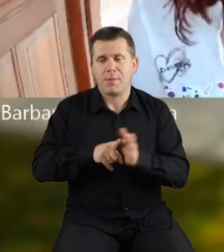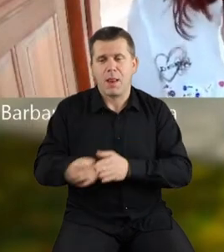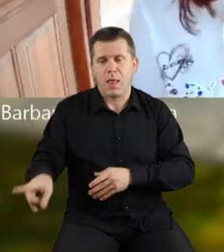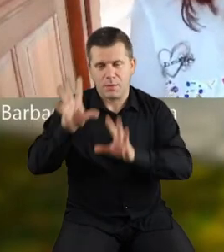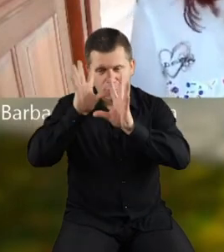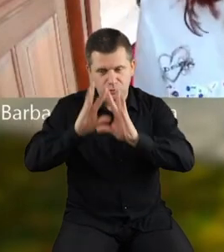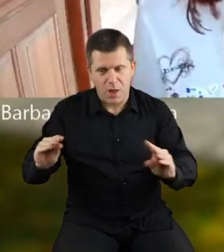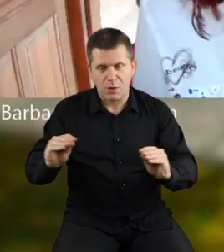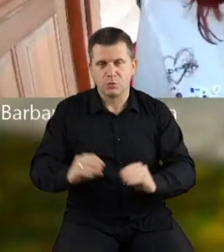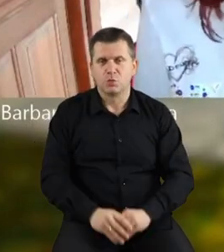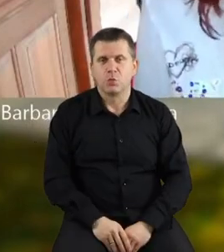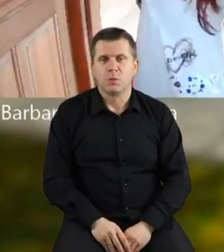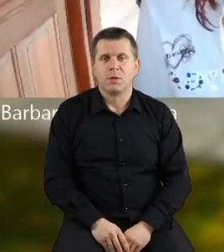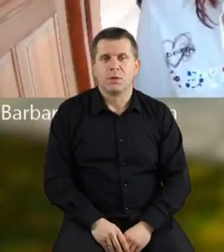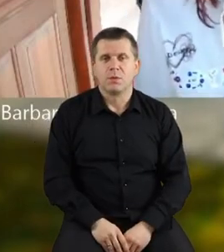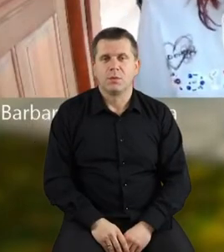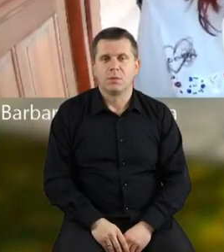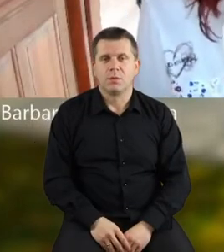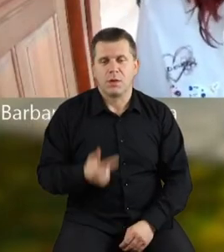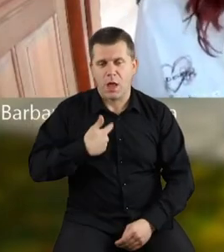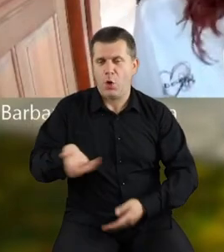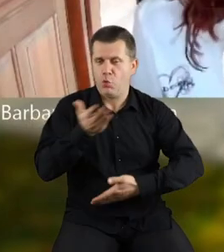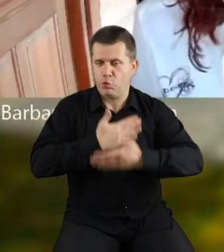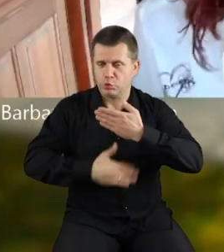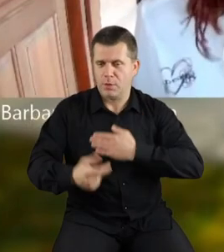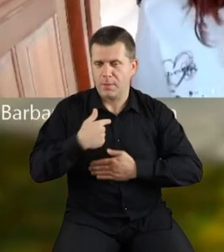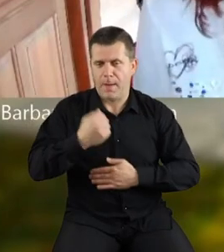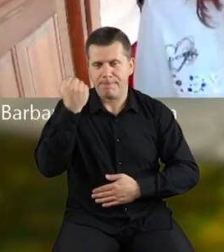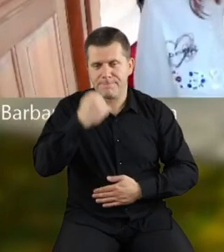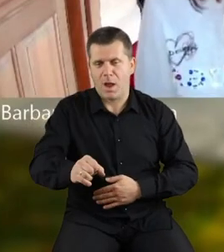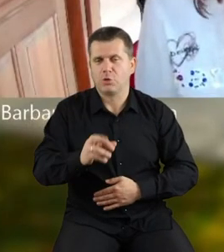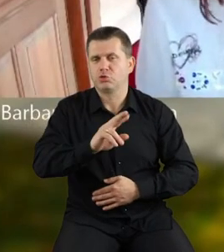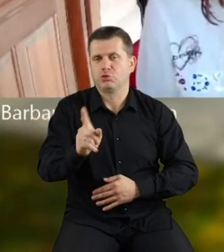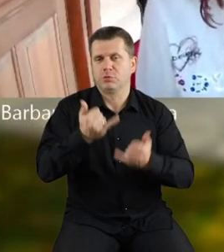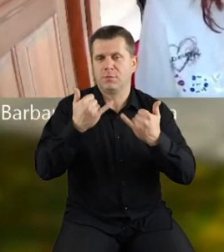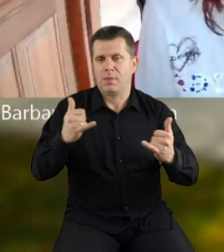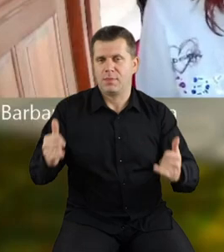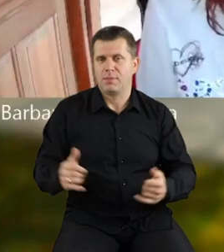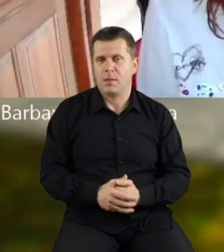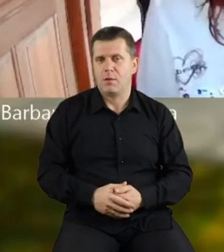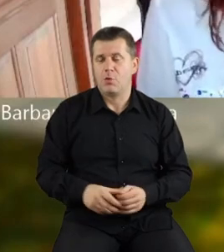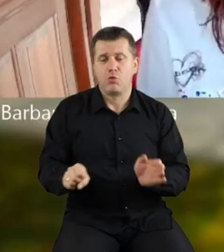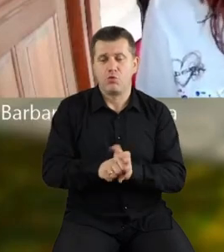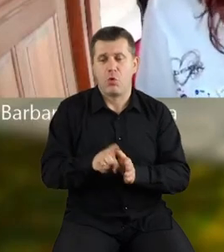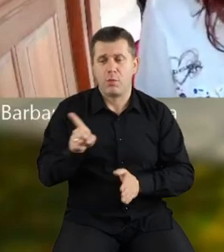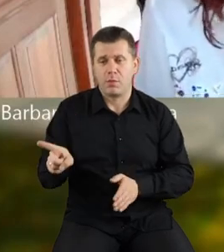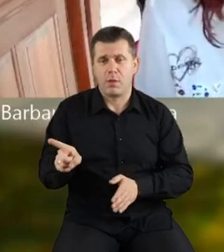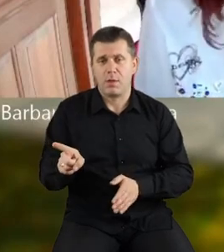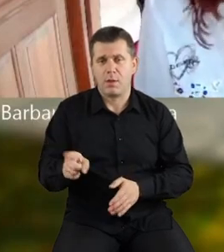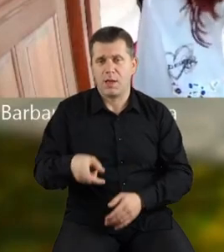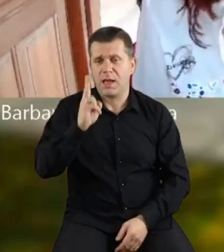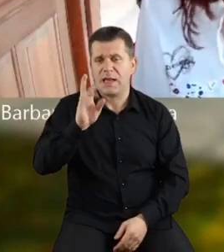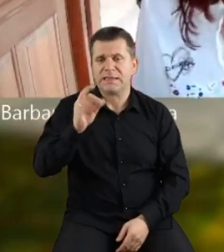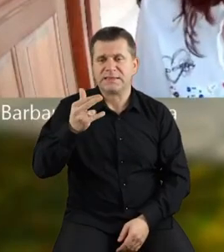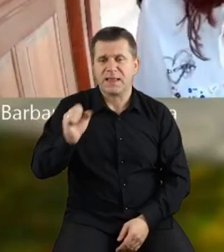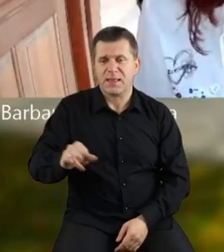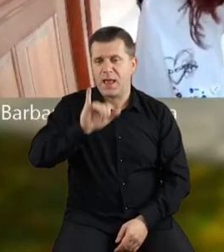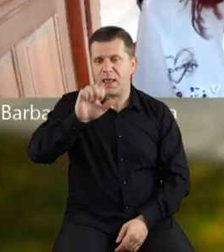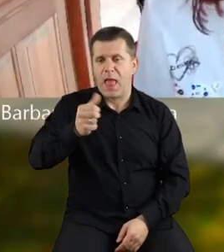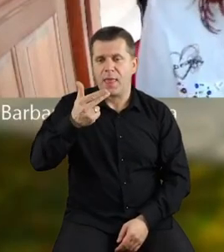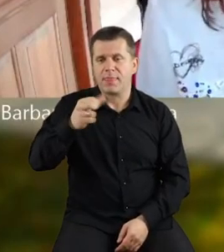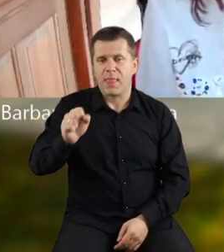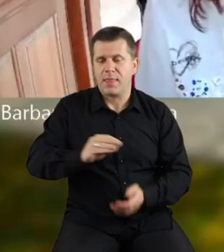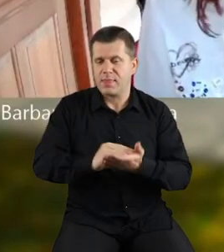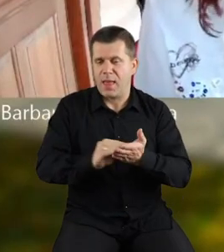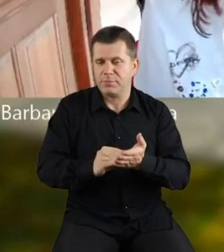ale mam dla niej ogromny szacunek. I ucieszyła mnie bardziej niż inne, ponieważ to właśnie do niej pani Krystyna